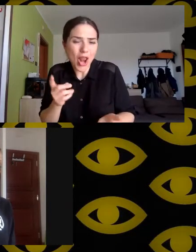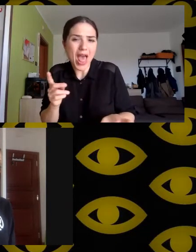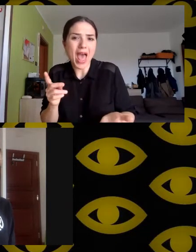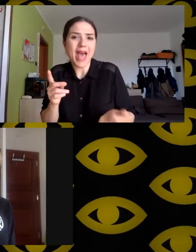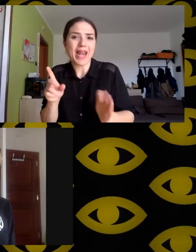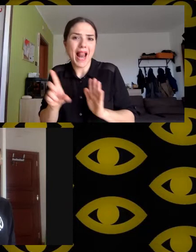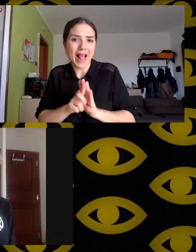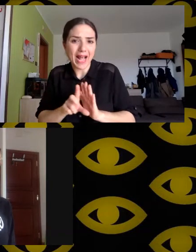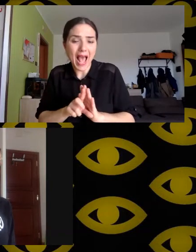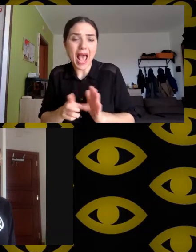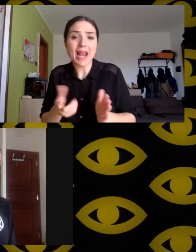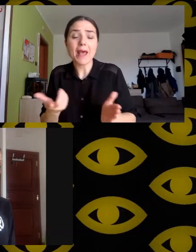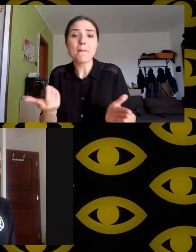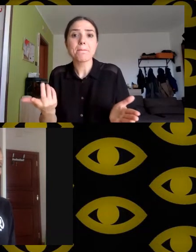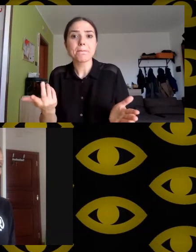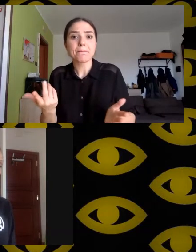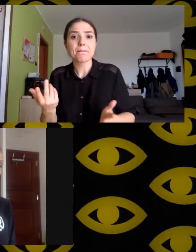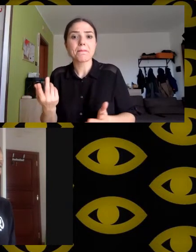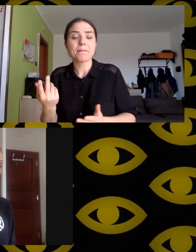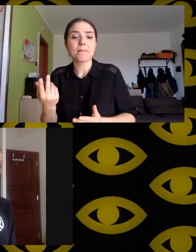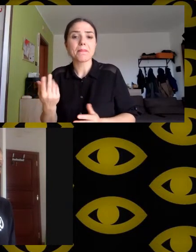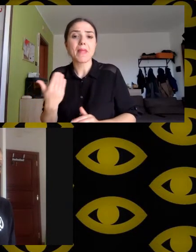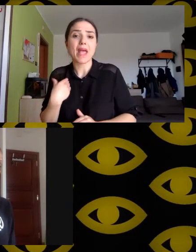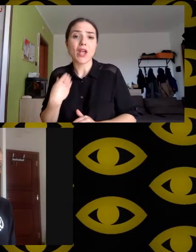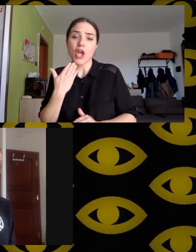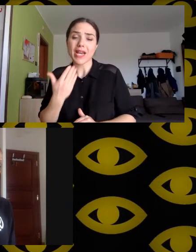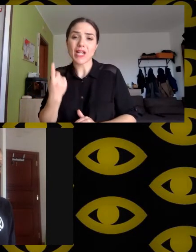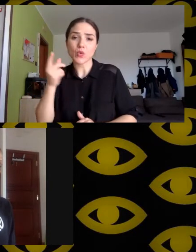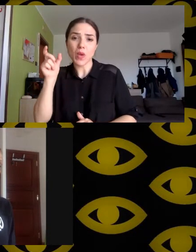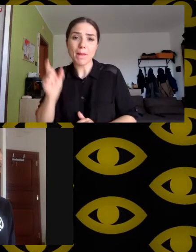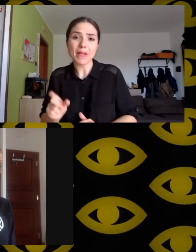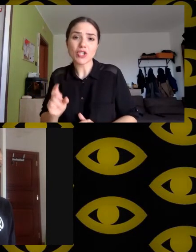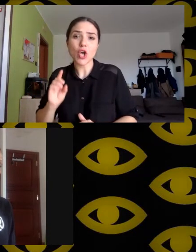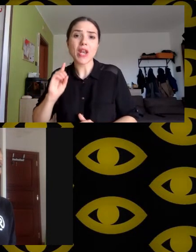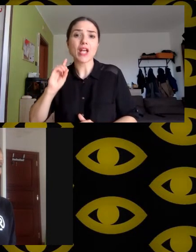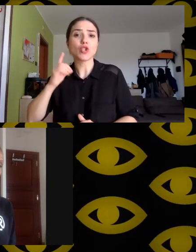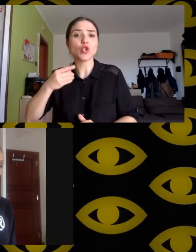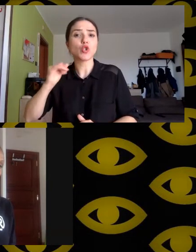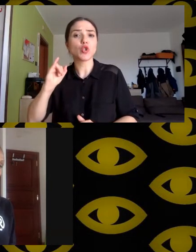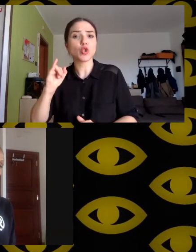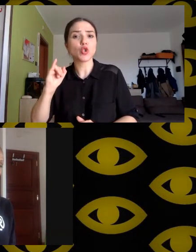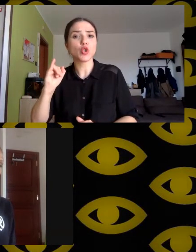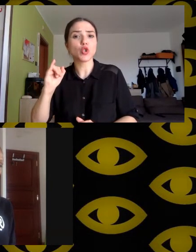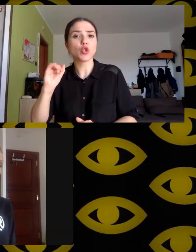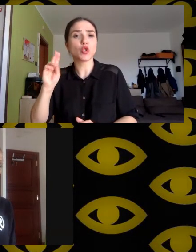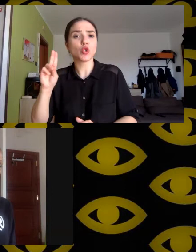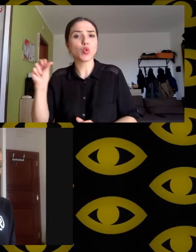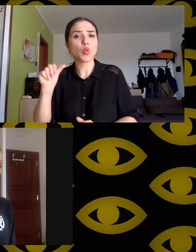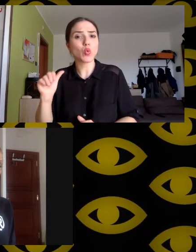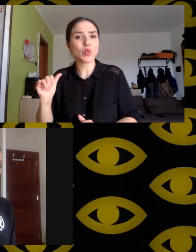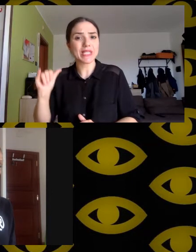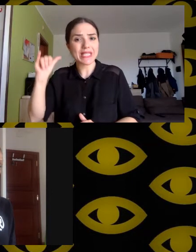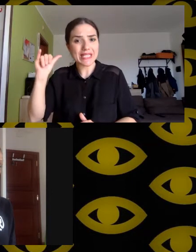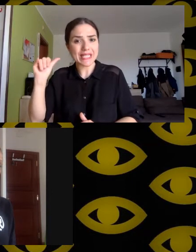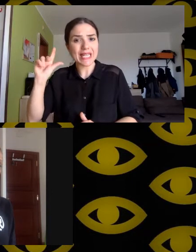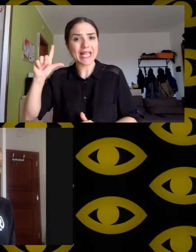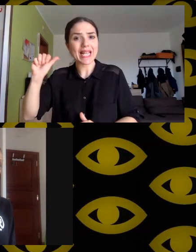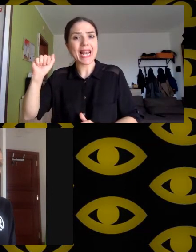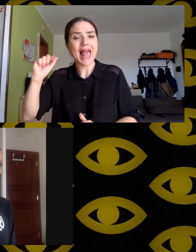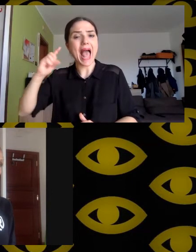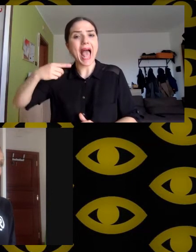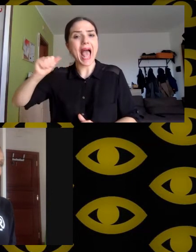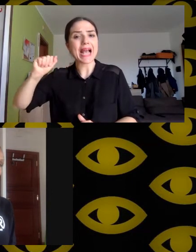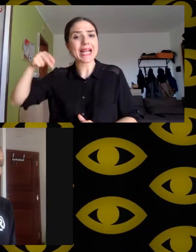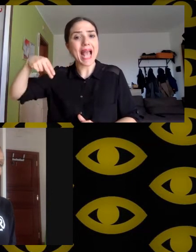legale, ma c'è una persona che mi ha dato questa possibilità, la voglio ringraziare, si chiama Giusy Laganà, che si è occupata di